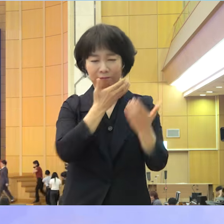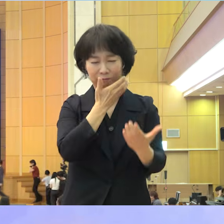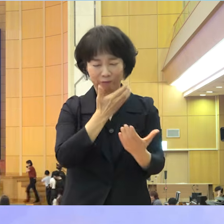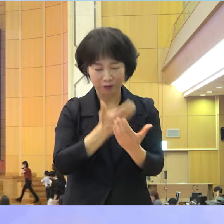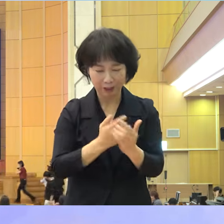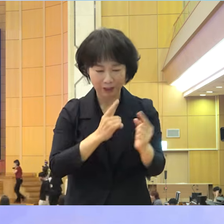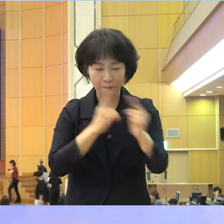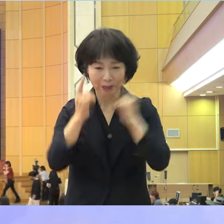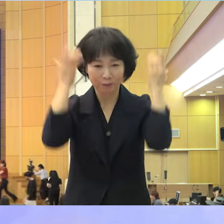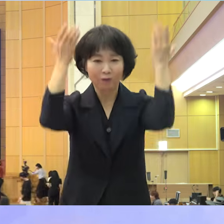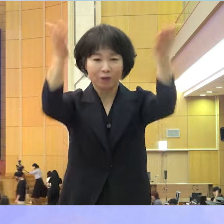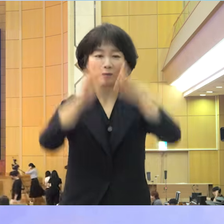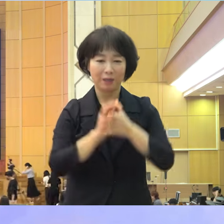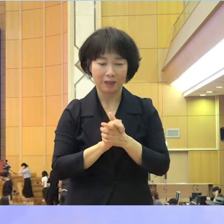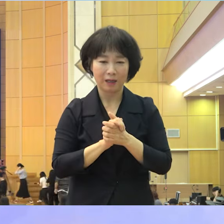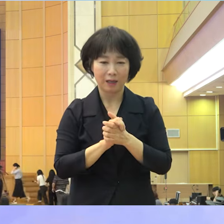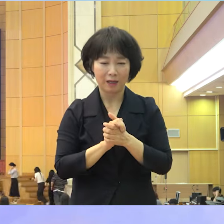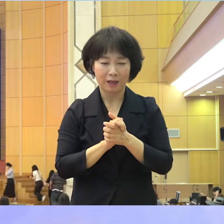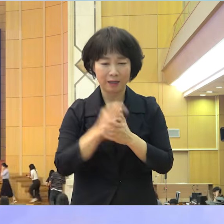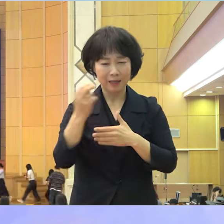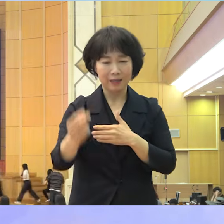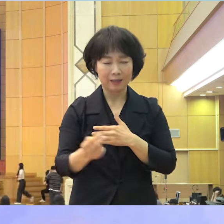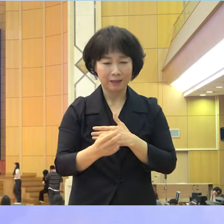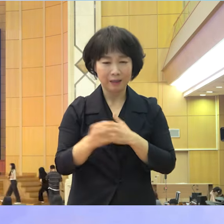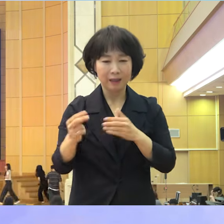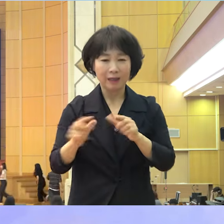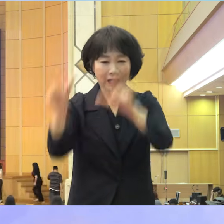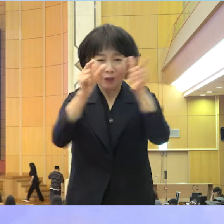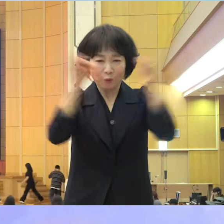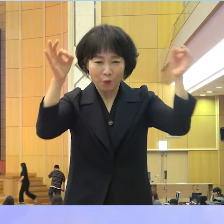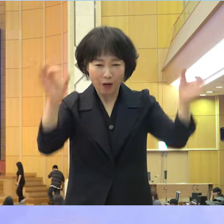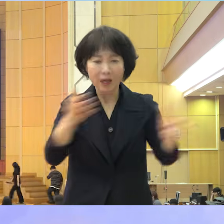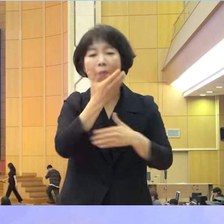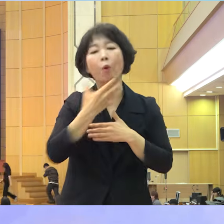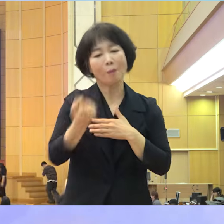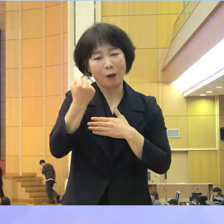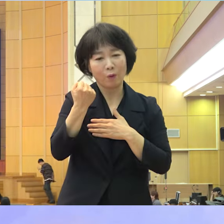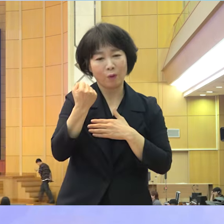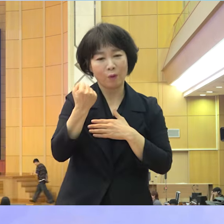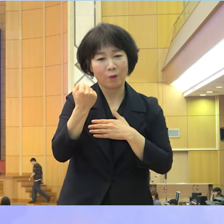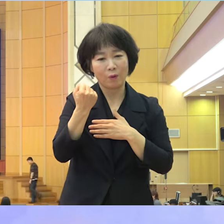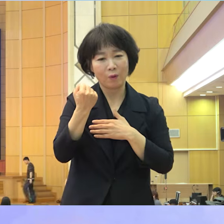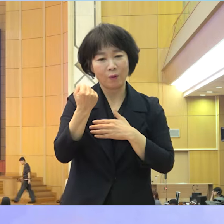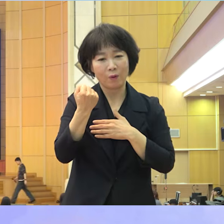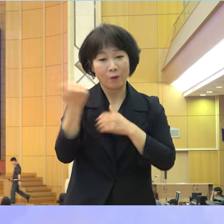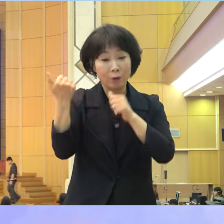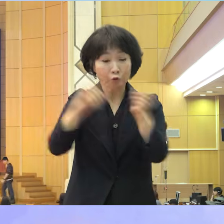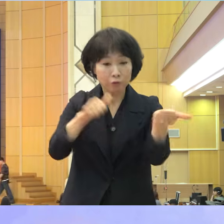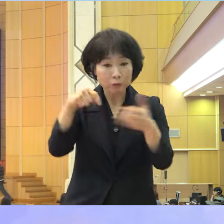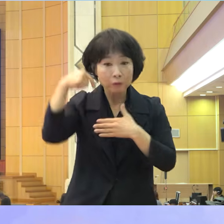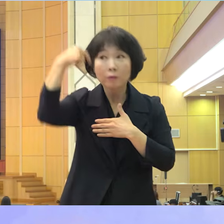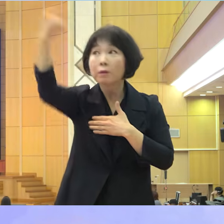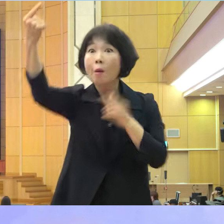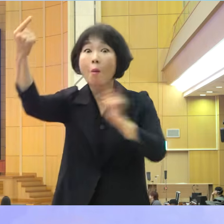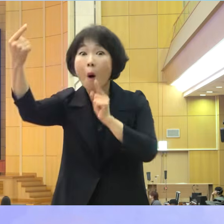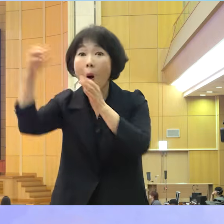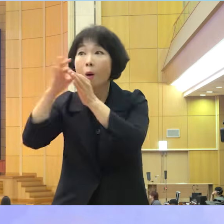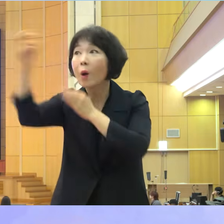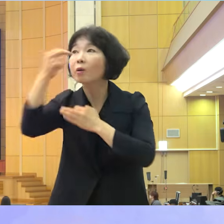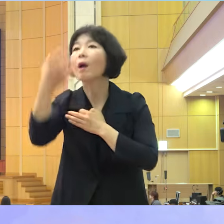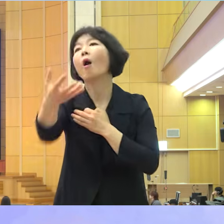귀하고 귀한 말씀 주셨습니다. 생전에 복이 있고 사후에는 영생이